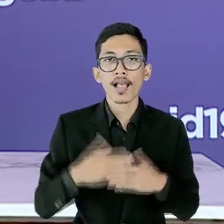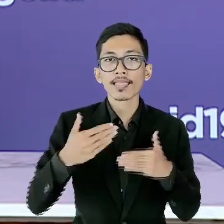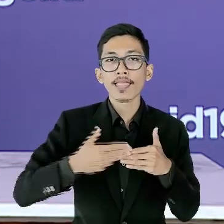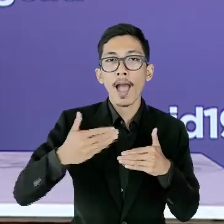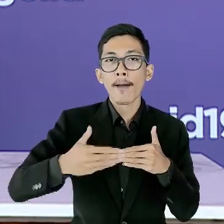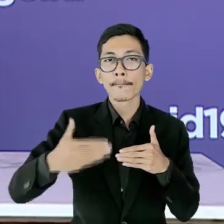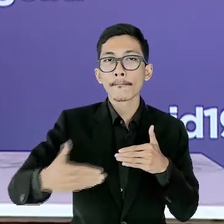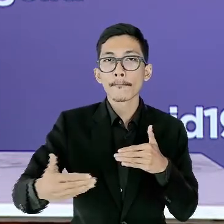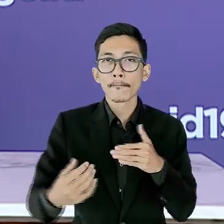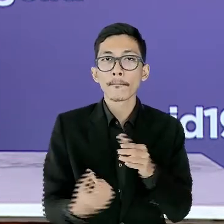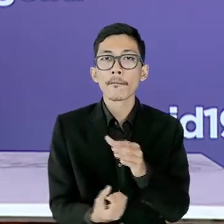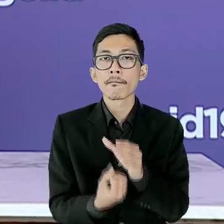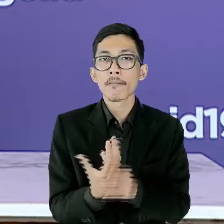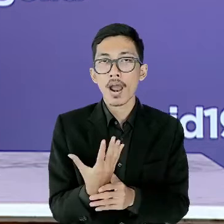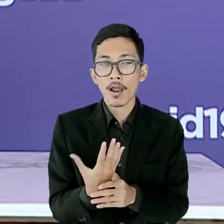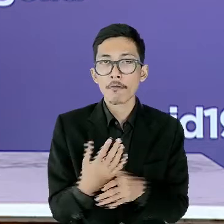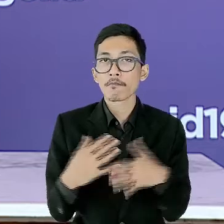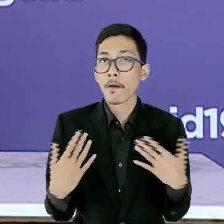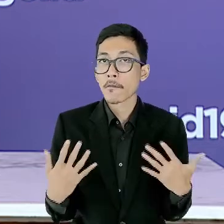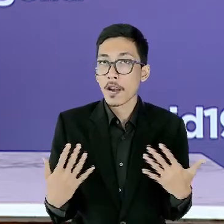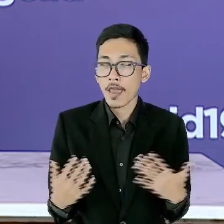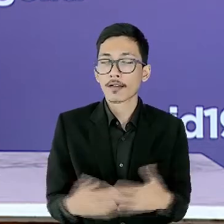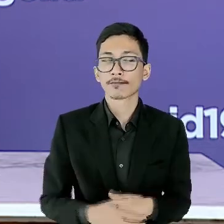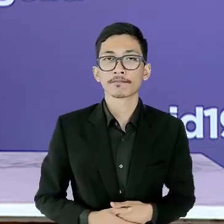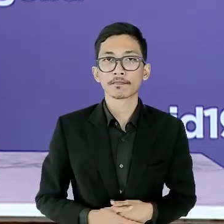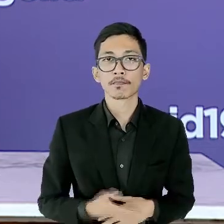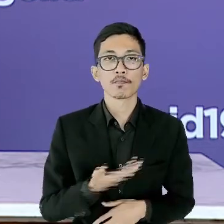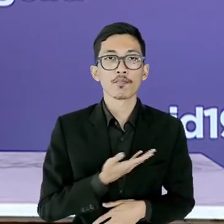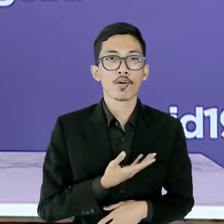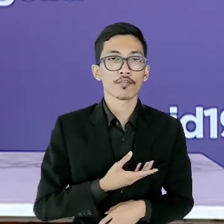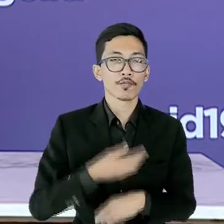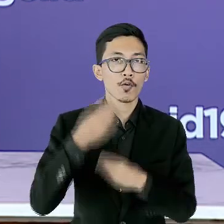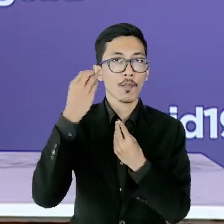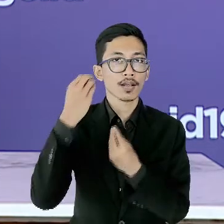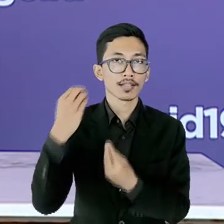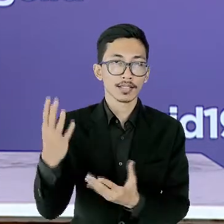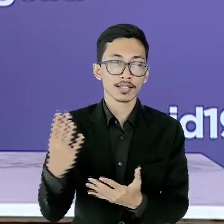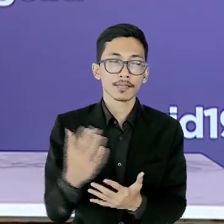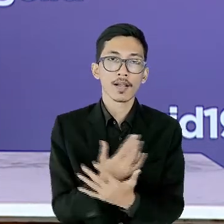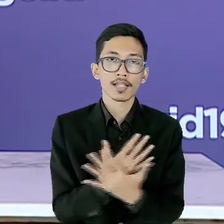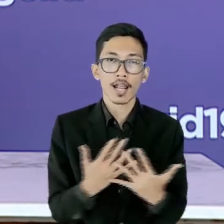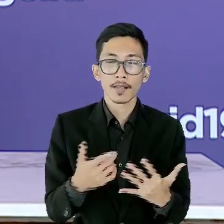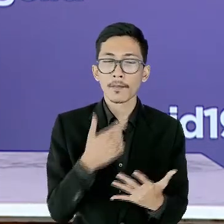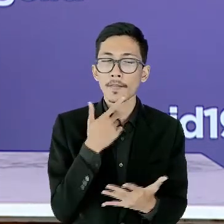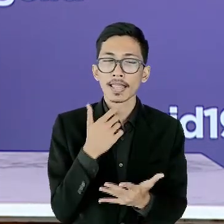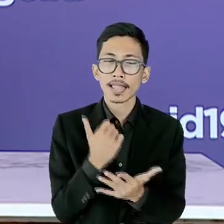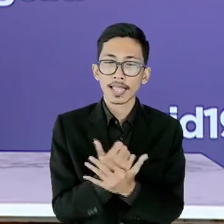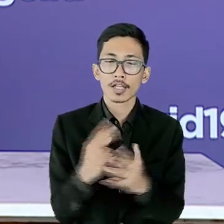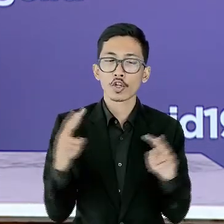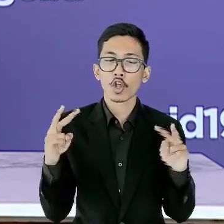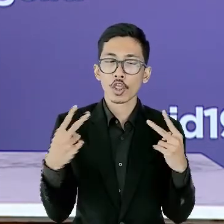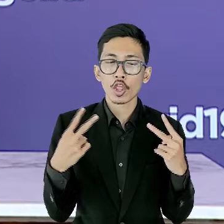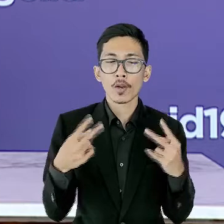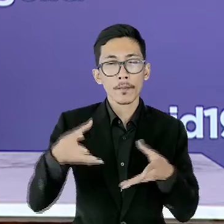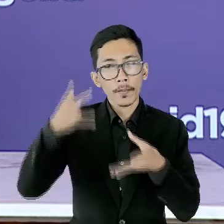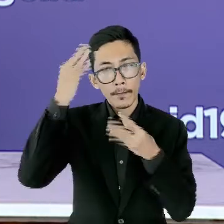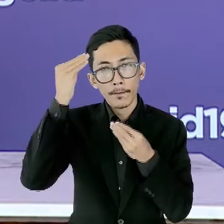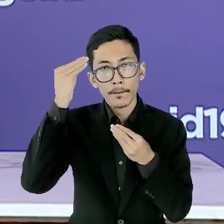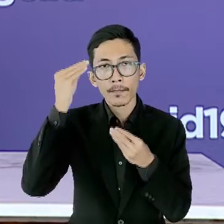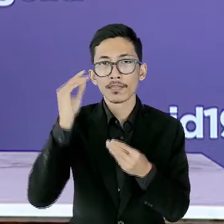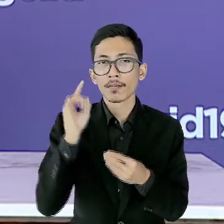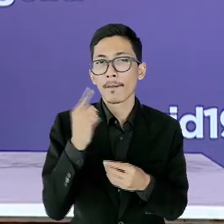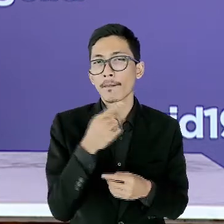pengembangannya secara umum. Informasi ini penting untuk diketahui masyarakat agar dapat memahami perbedaan